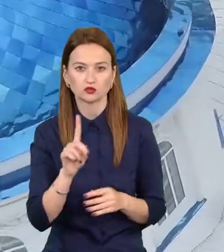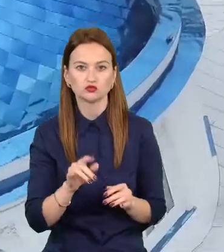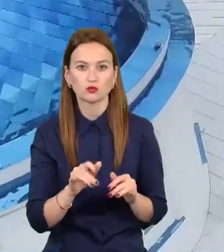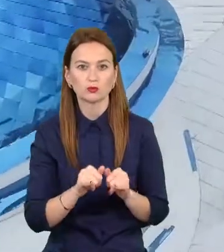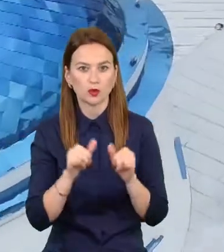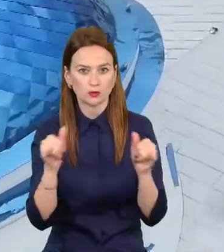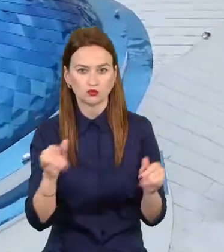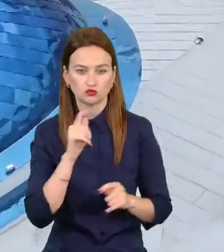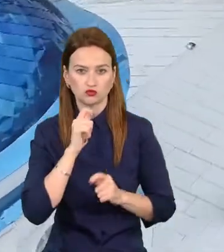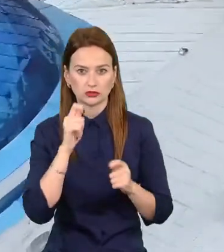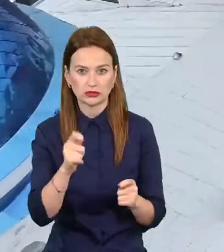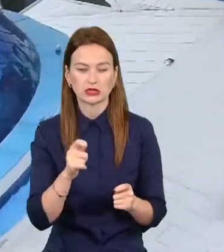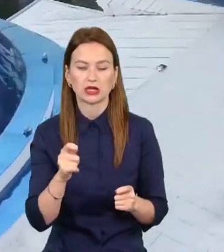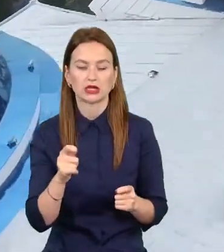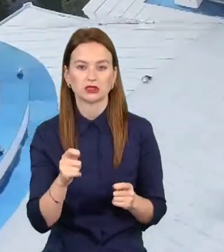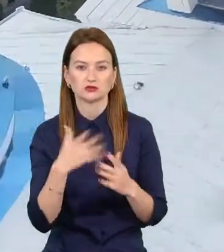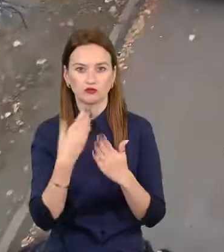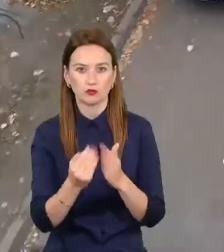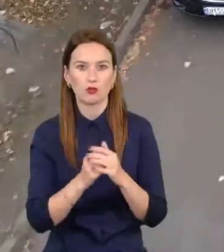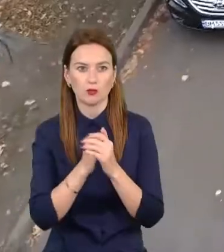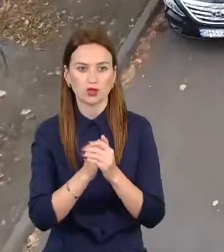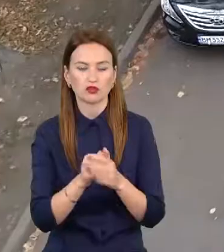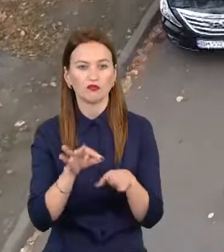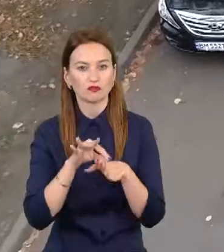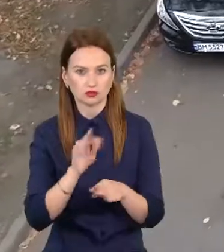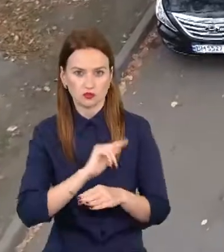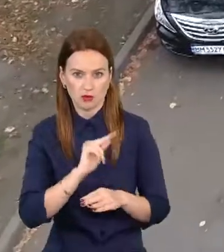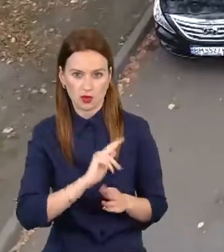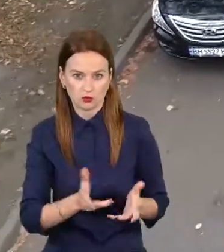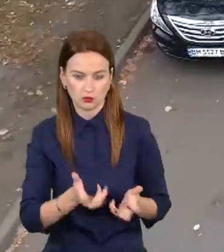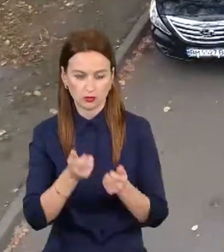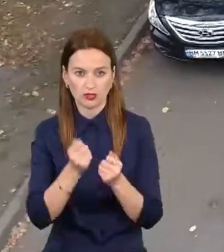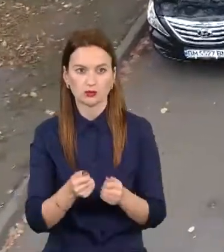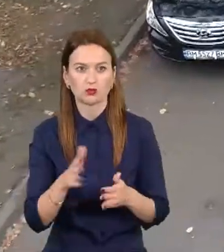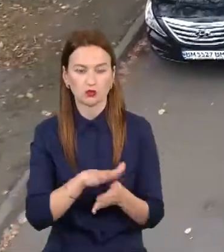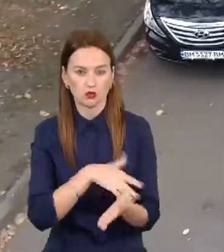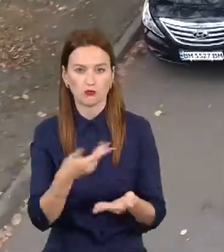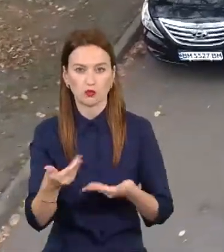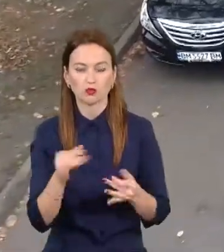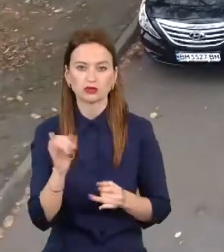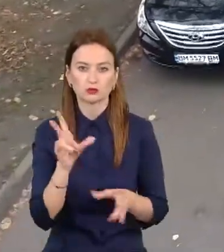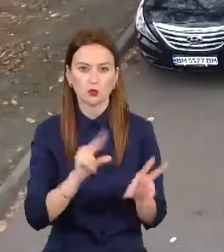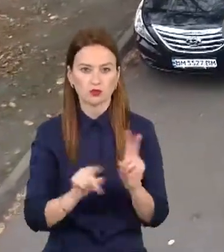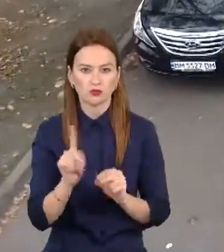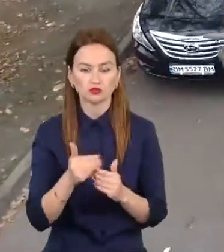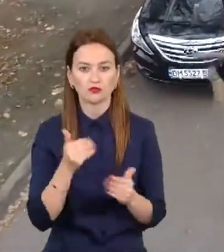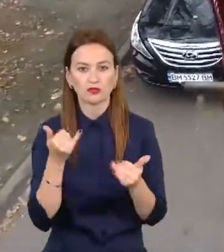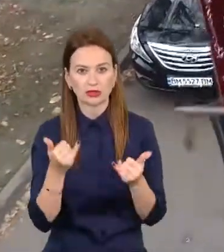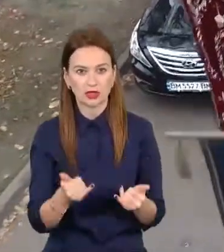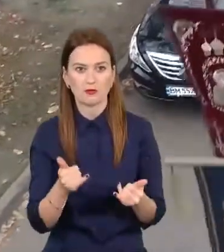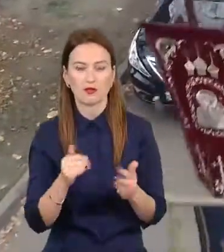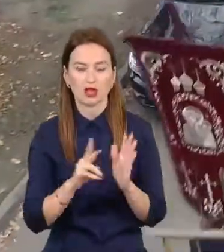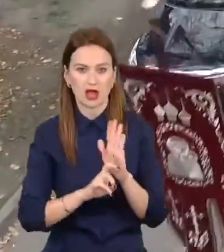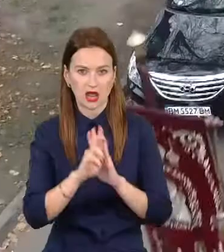дари, отримані від Богоматері, підкріплюють свою молитву фізичною працею, досить тривалою ходою та сподіваються, що відтепер хресний похід